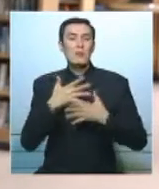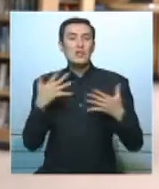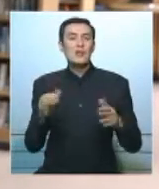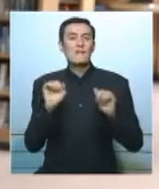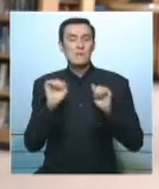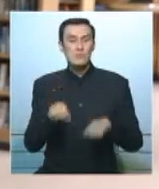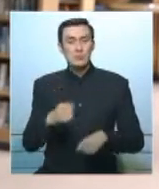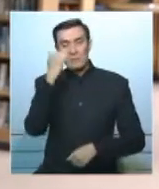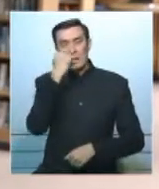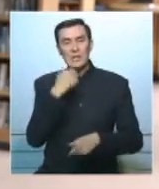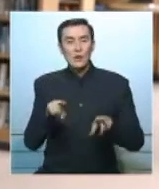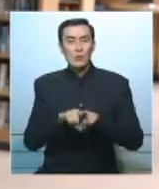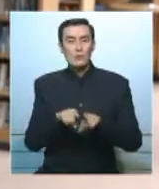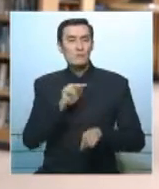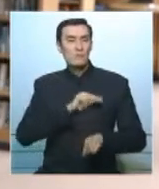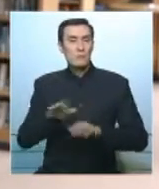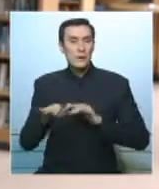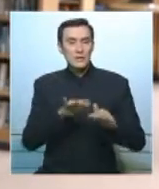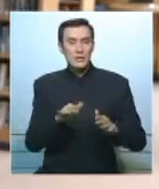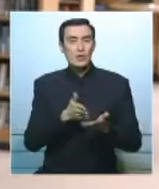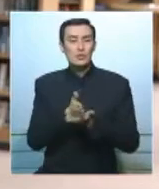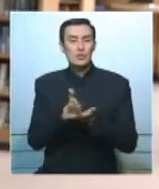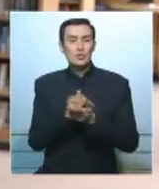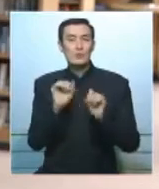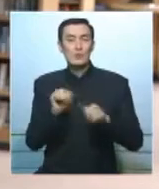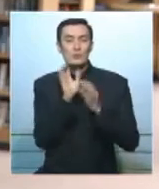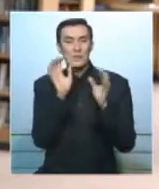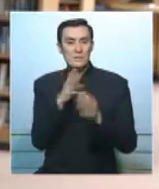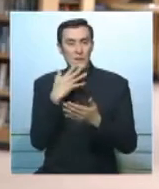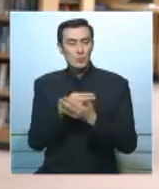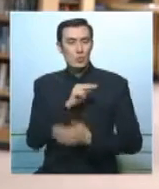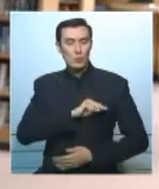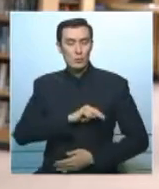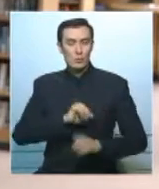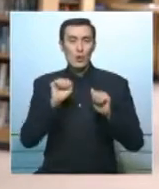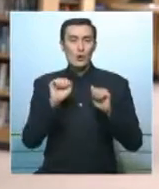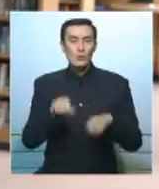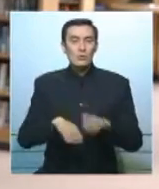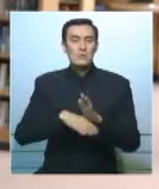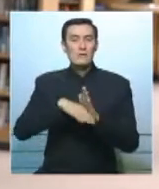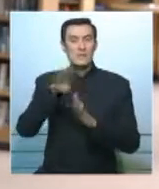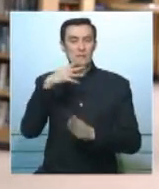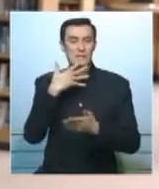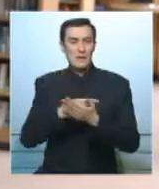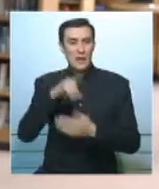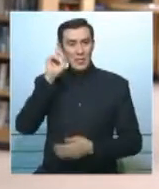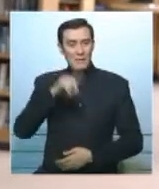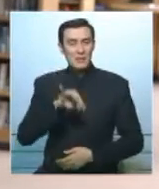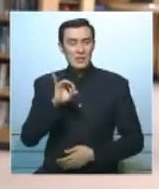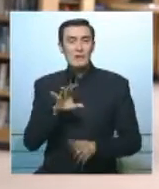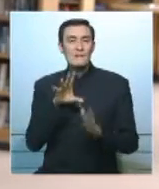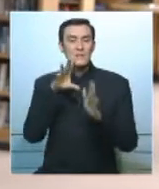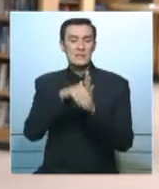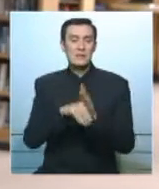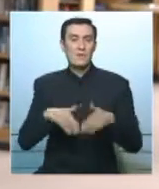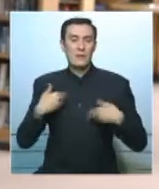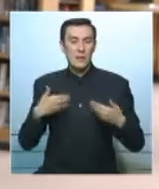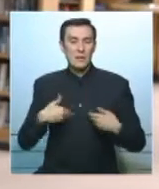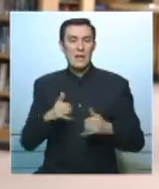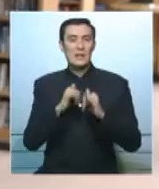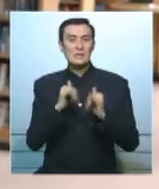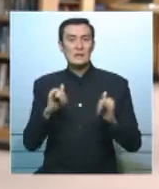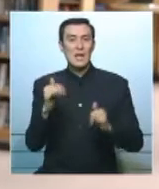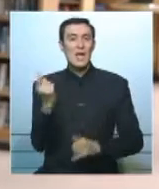возможности. Благодаря такой политике служащие смогут сохранить работу, смогут совершенствовать свои навыки и внести свой вклад в развитие